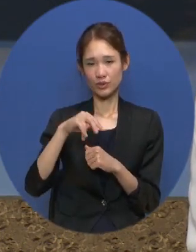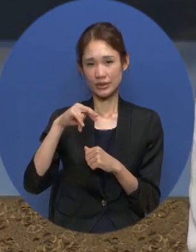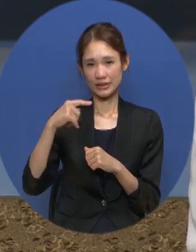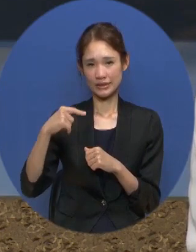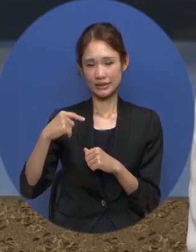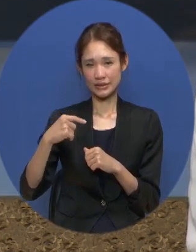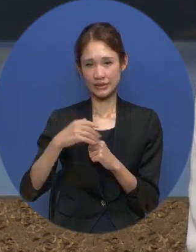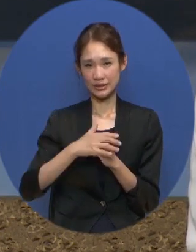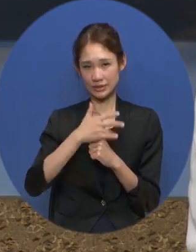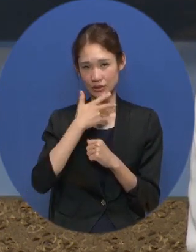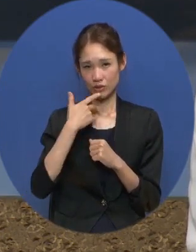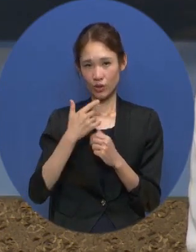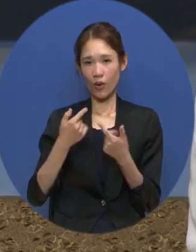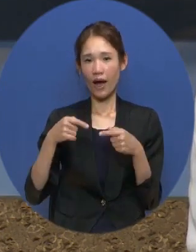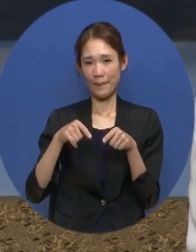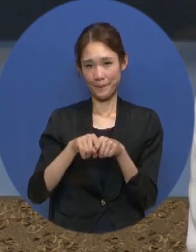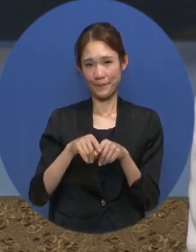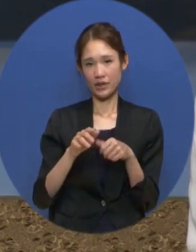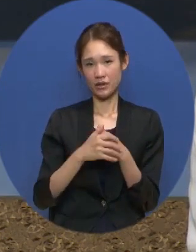예 오토와 함께 해서